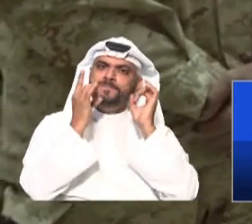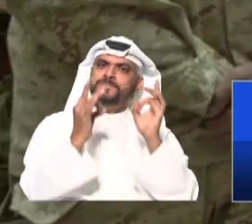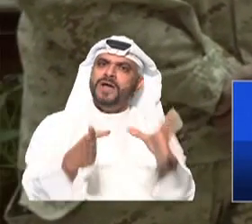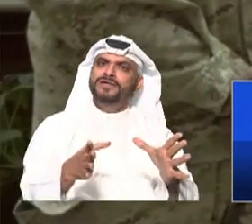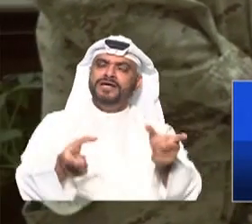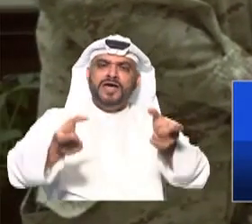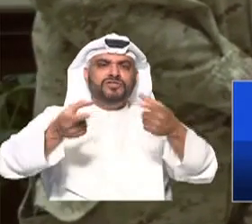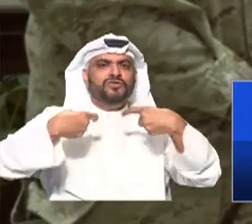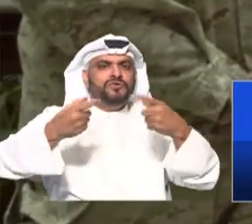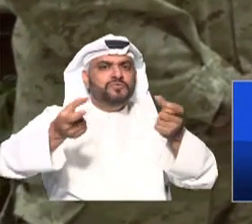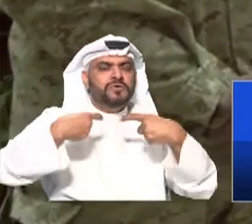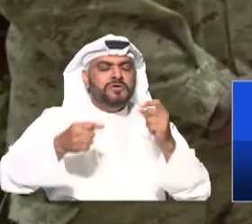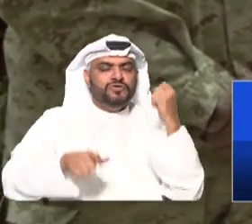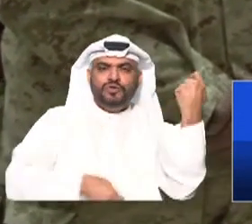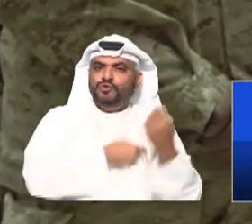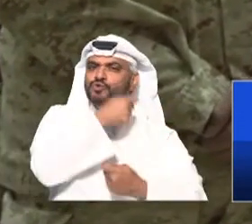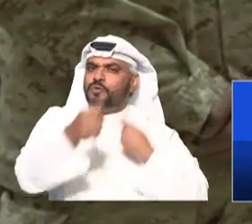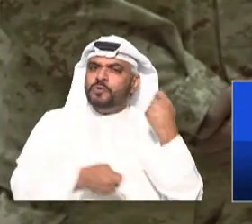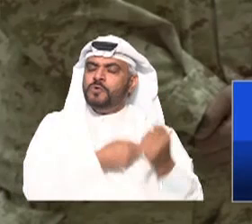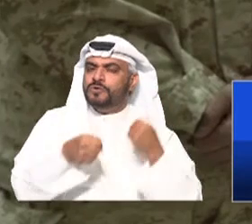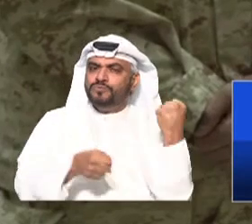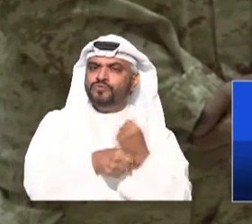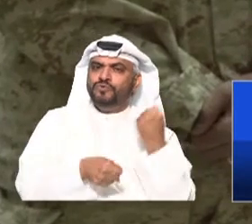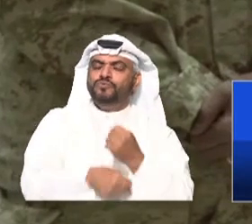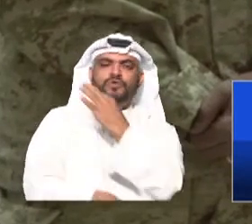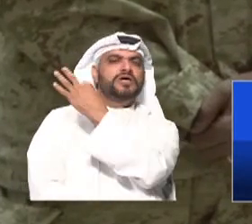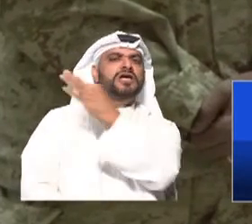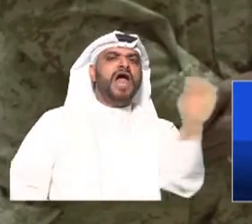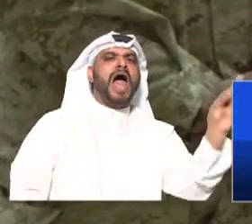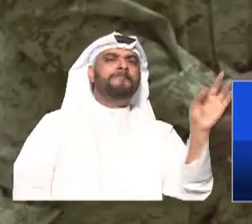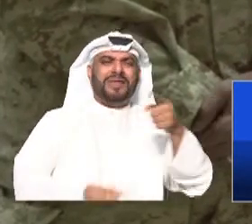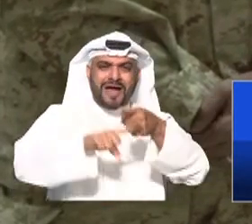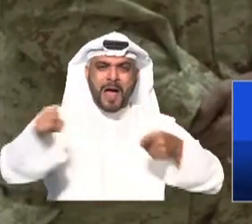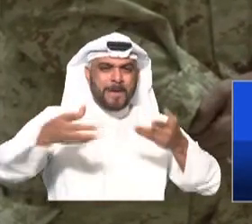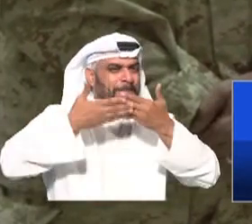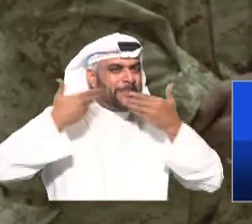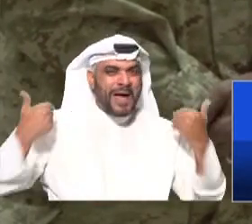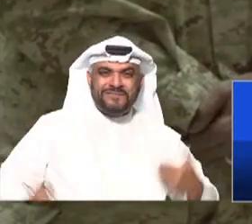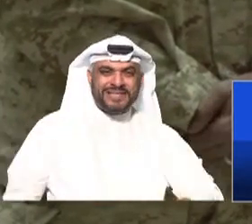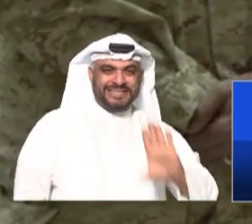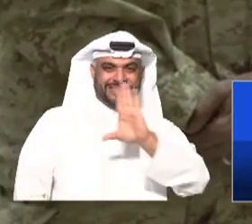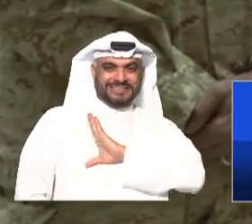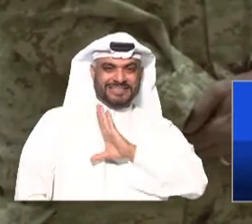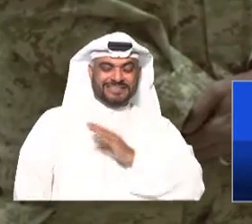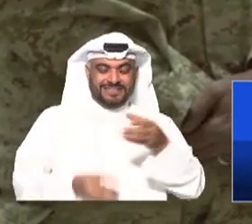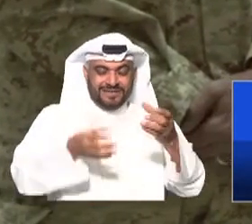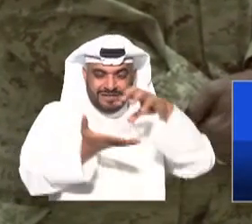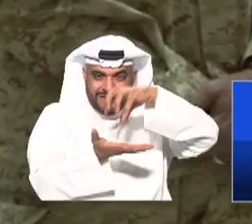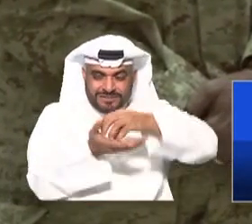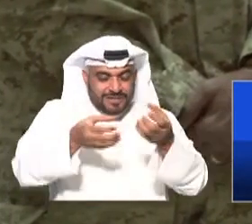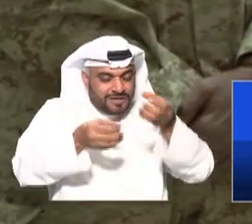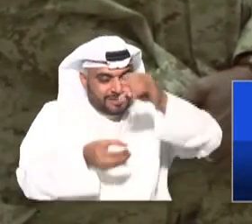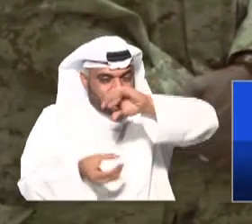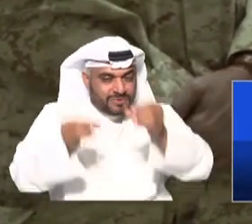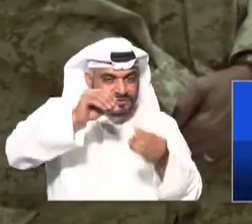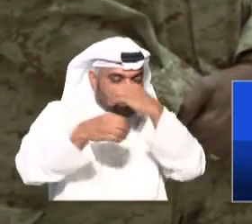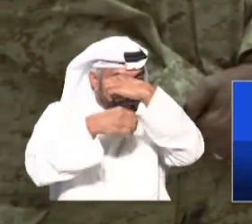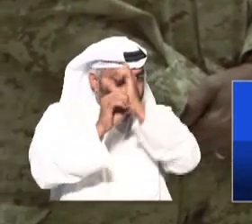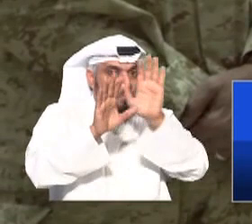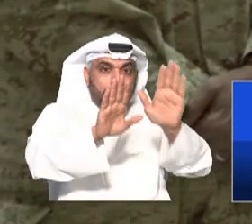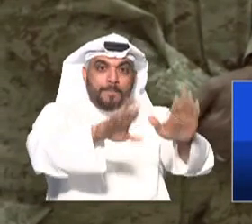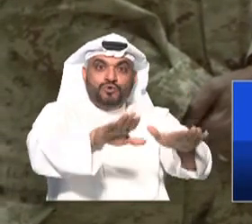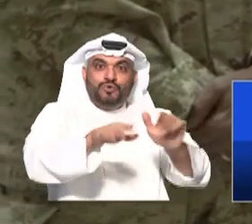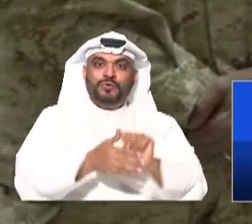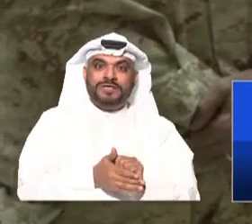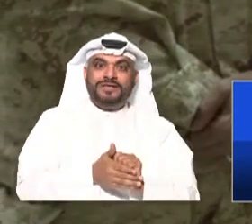المنشآت العسكرية لقيتهم قاعد يداومون كلهم، مشاتل، مختبرات، كلهم موجودين